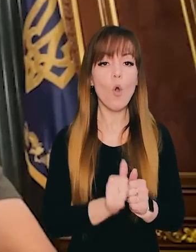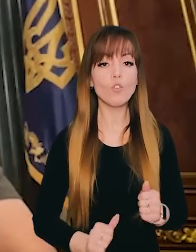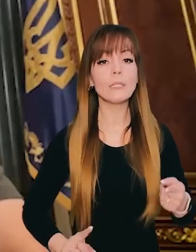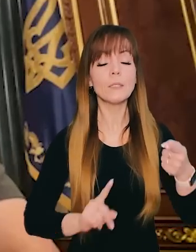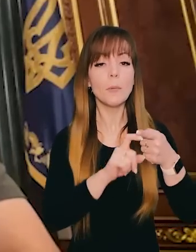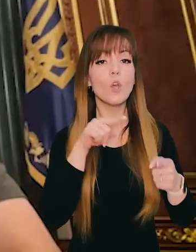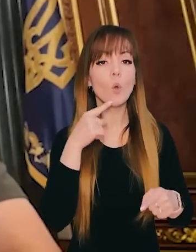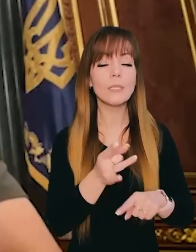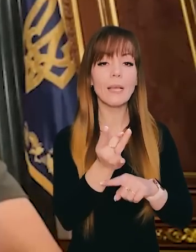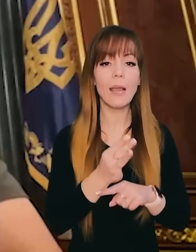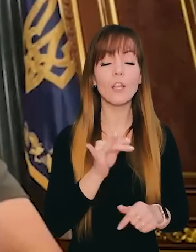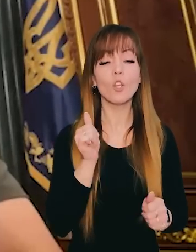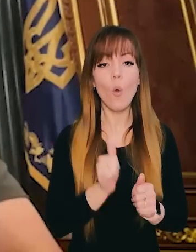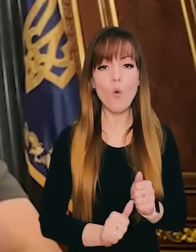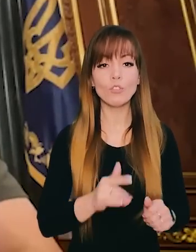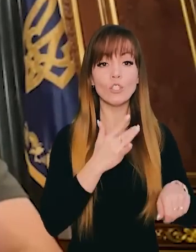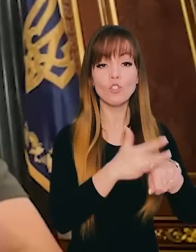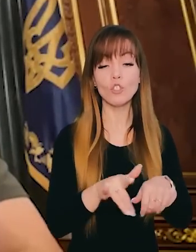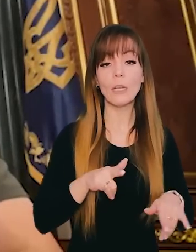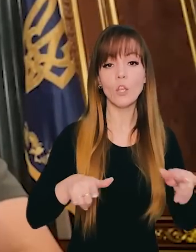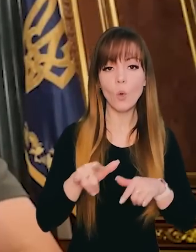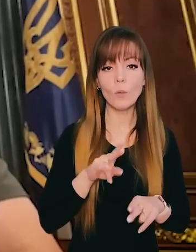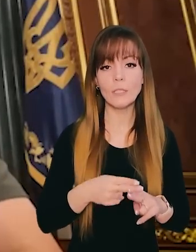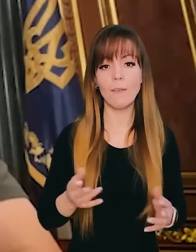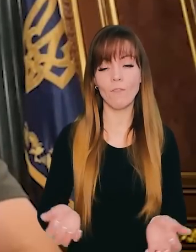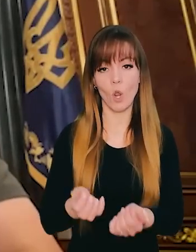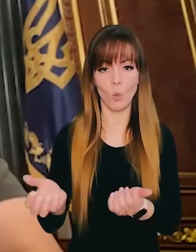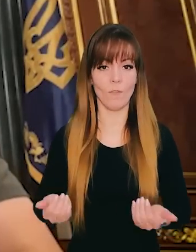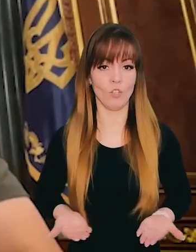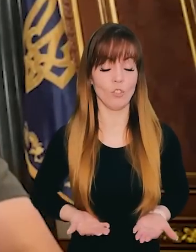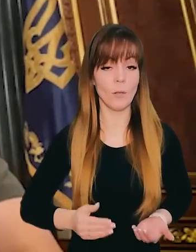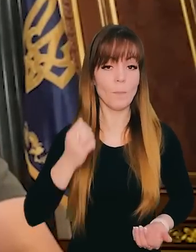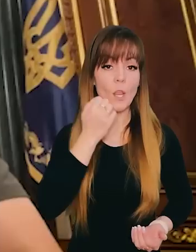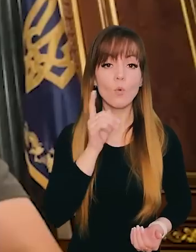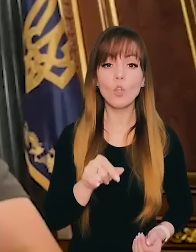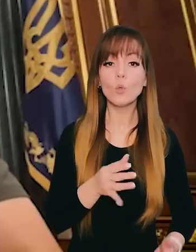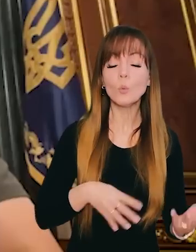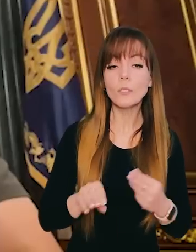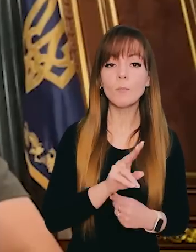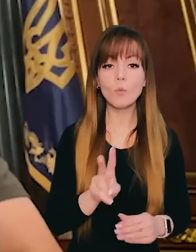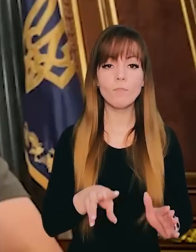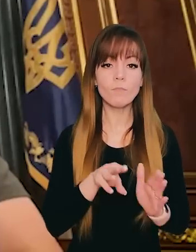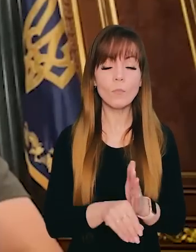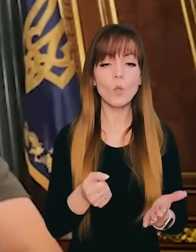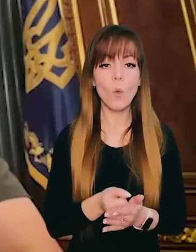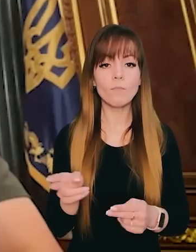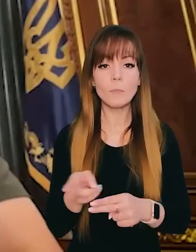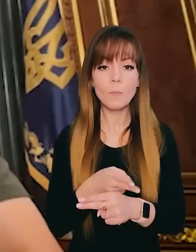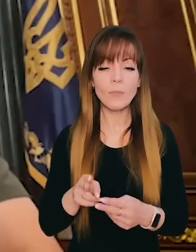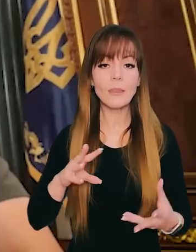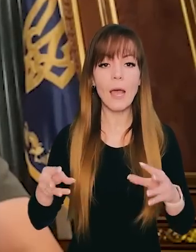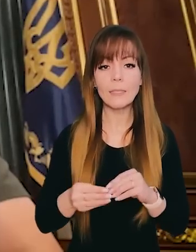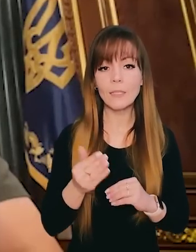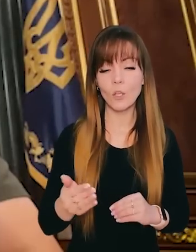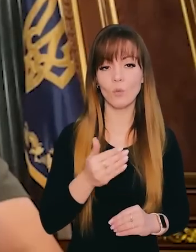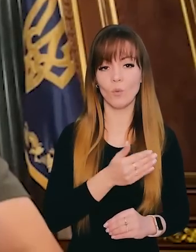кожна збита російська ракета і кожен знищений Дрон - це врятовані життя Дякую також усім хто залучений до ліквідації